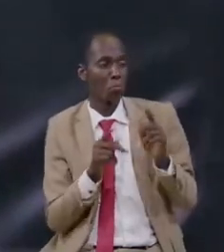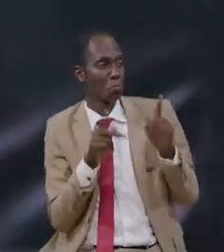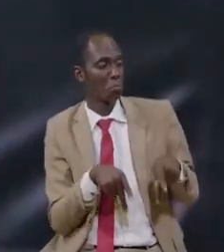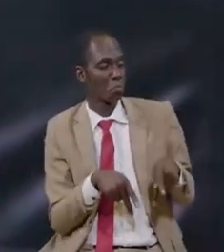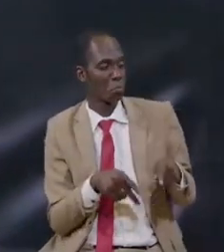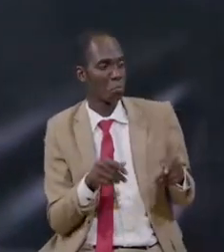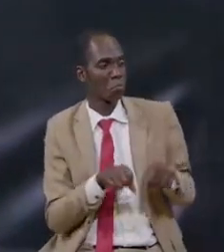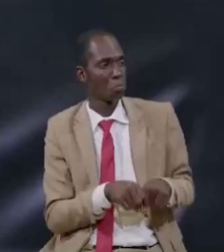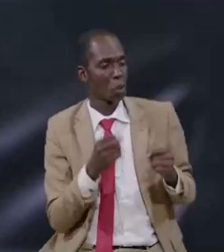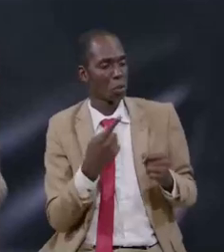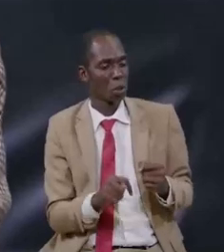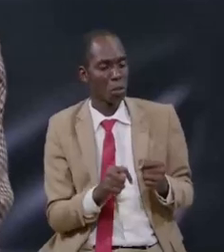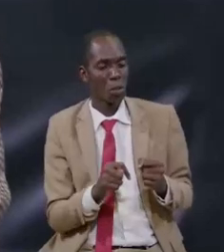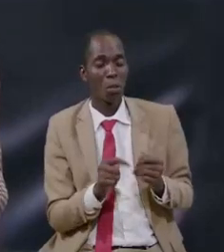Dieu,